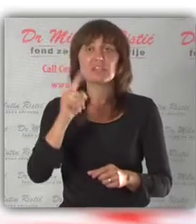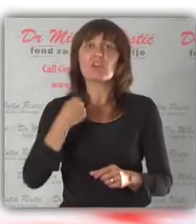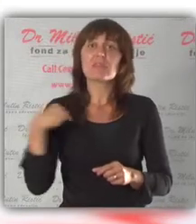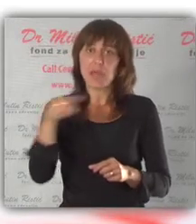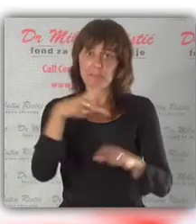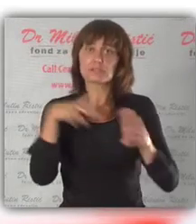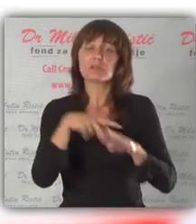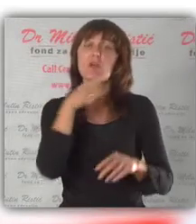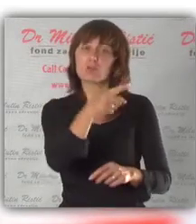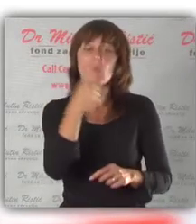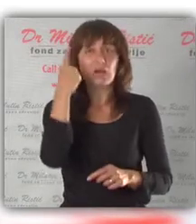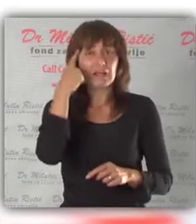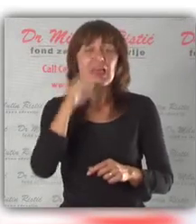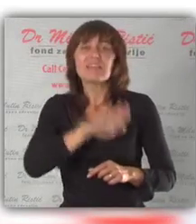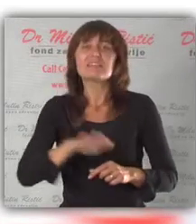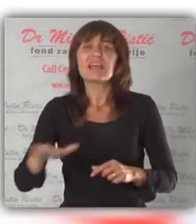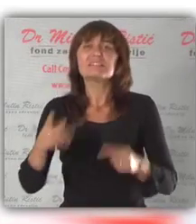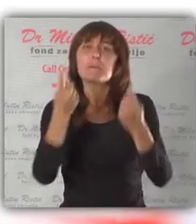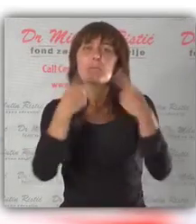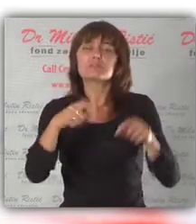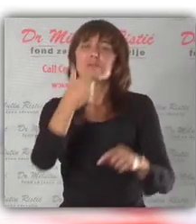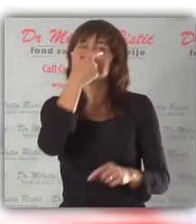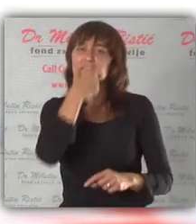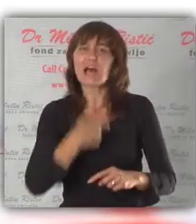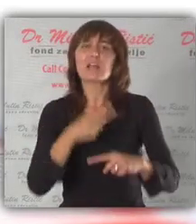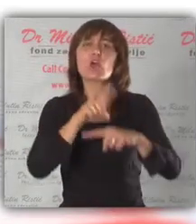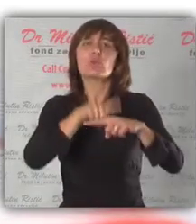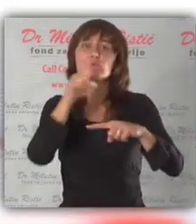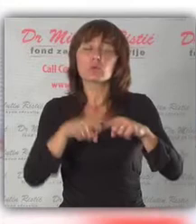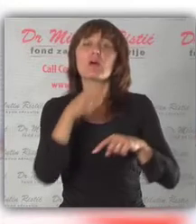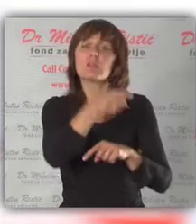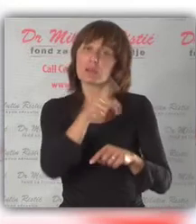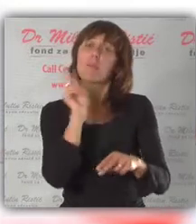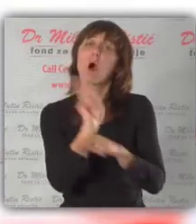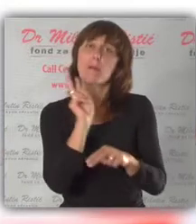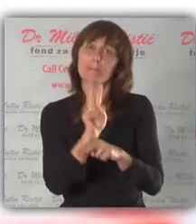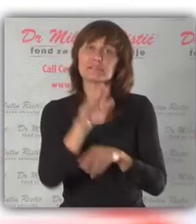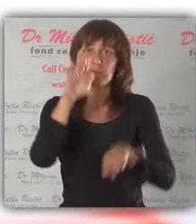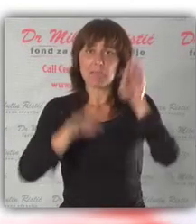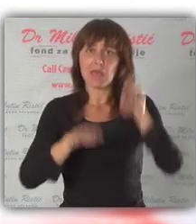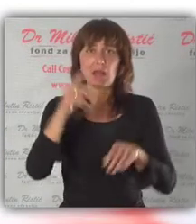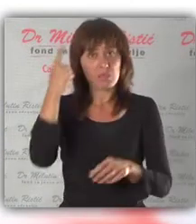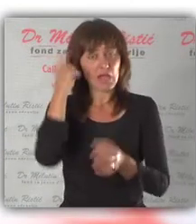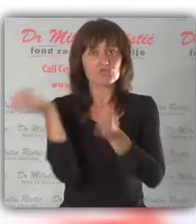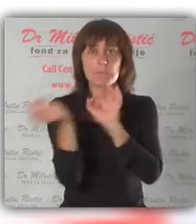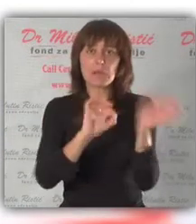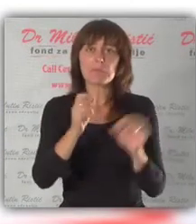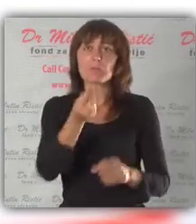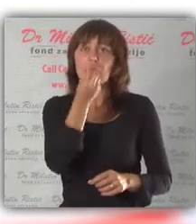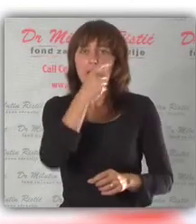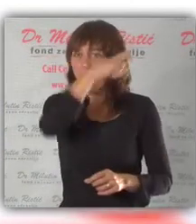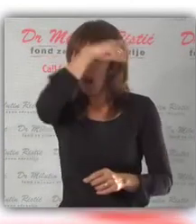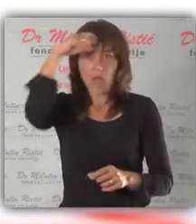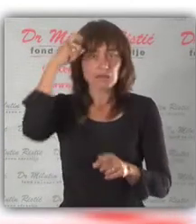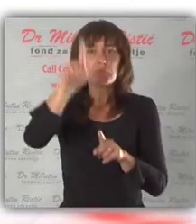pa iz tog razloga se naročito kod dece, kod starijih, kod trudnica preduzimaju te mere opreza. Način pripreme hrane tokom